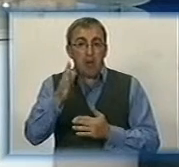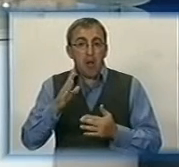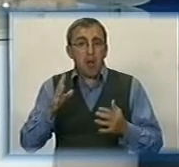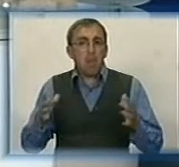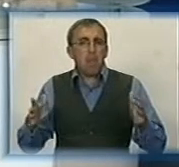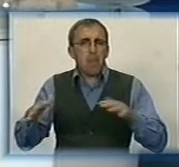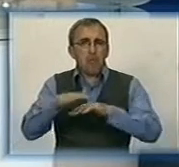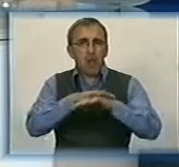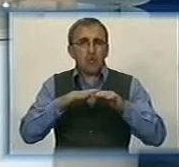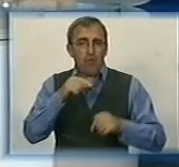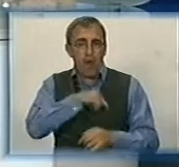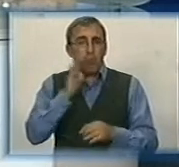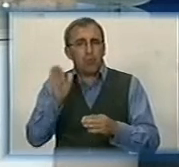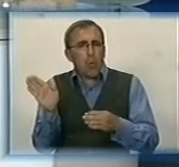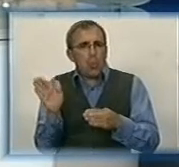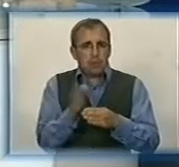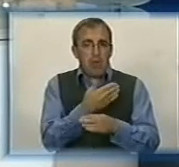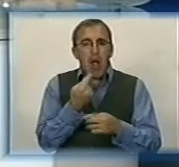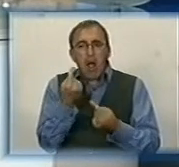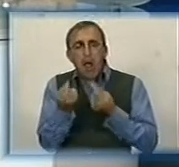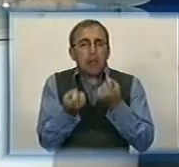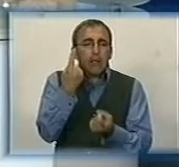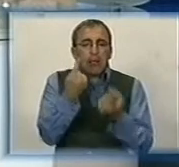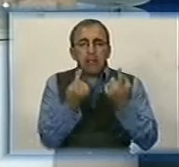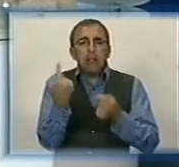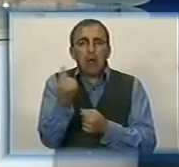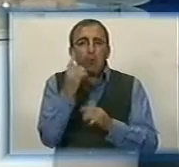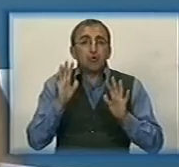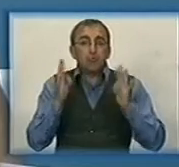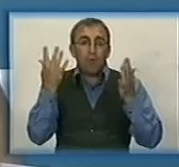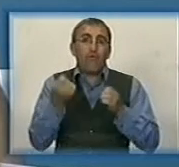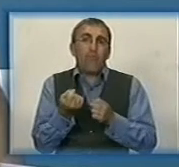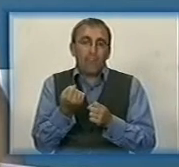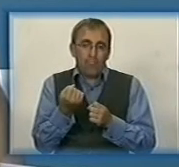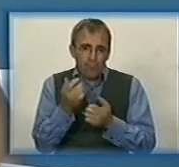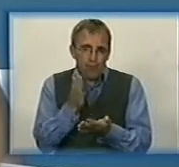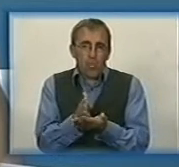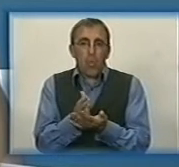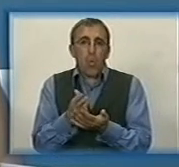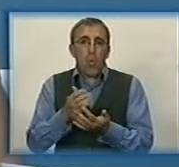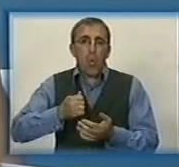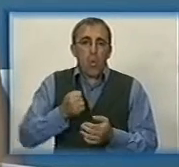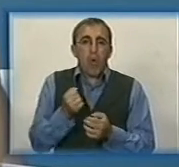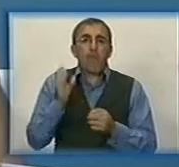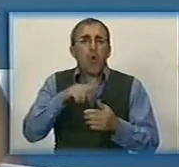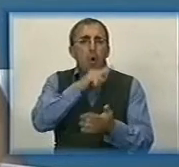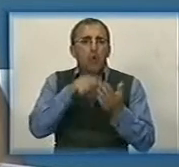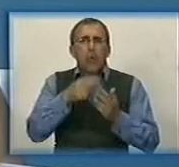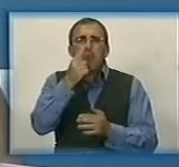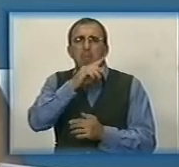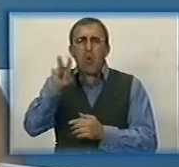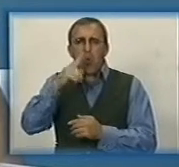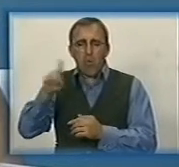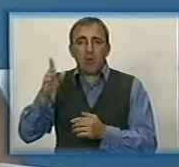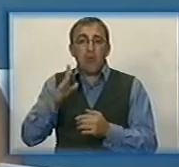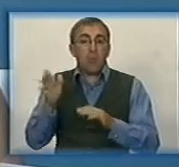характер, они будут устранены. А единичные случаи, они возникают у наших коллег, я знаю, у городов-миллионников, и спустя 10 лет,